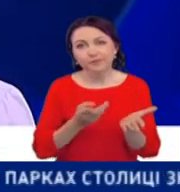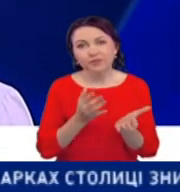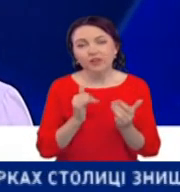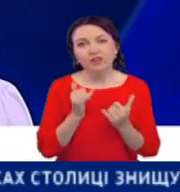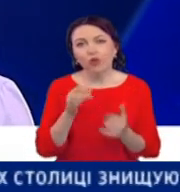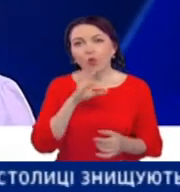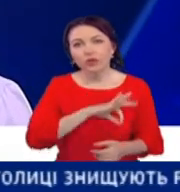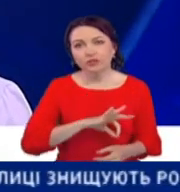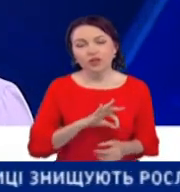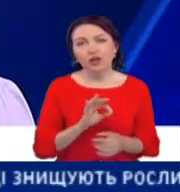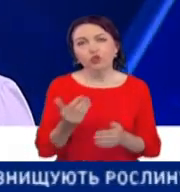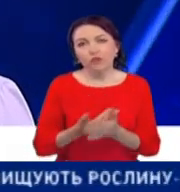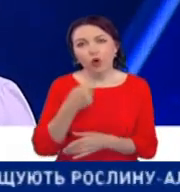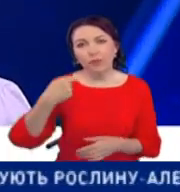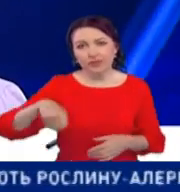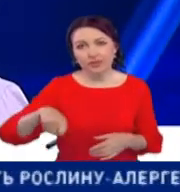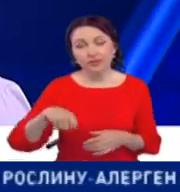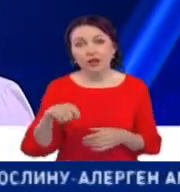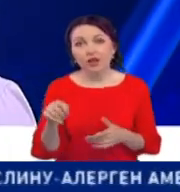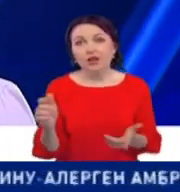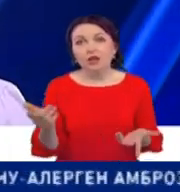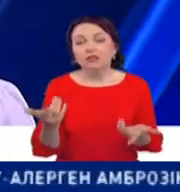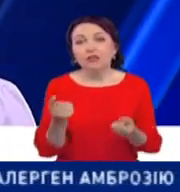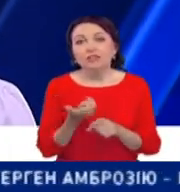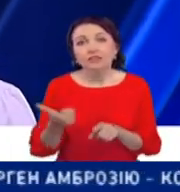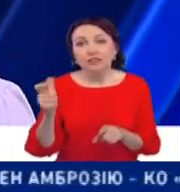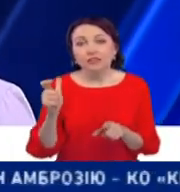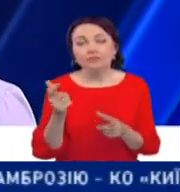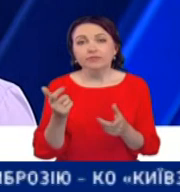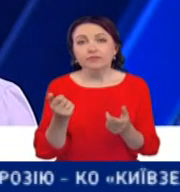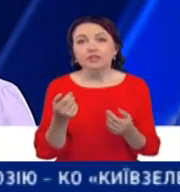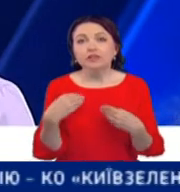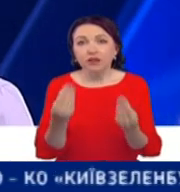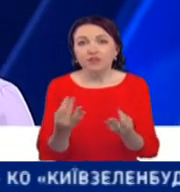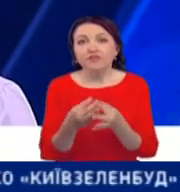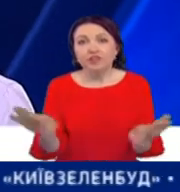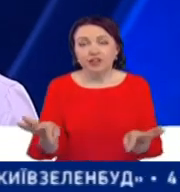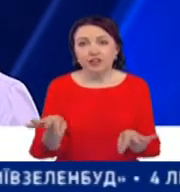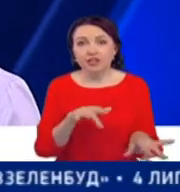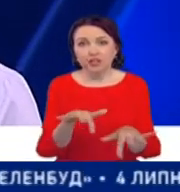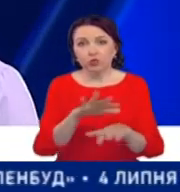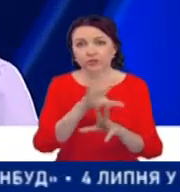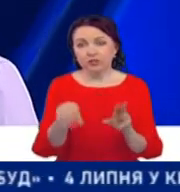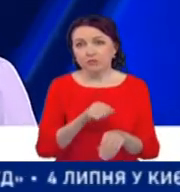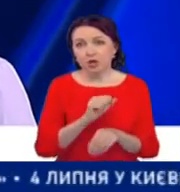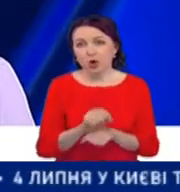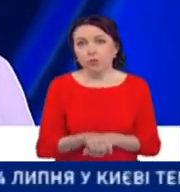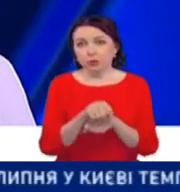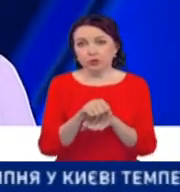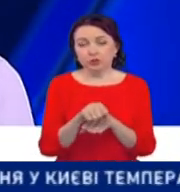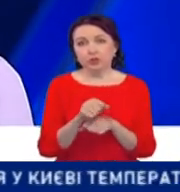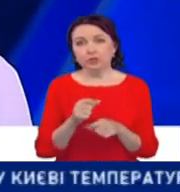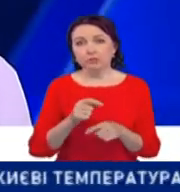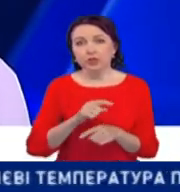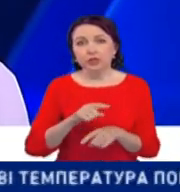нового президента, тому що настільки дати вільний хід усім реваншистським настроям, опозиційним